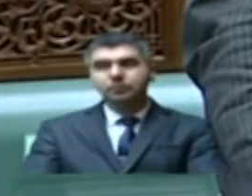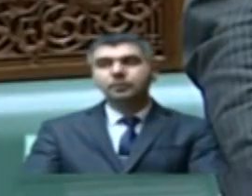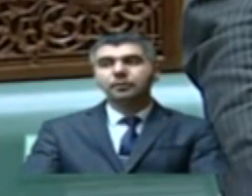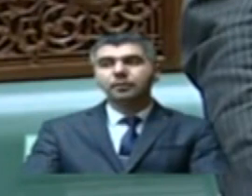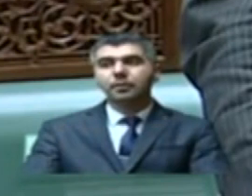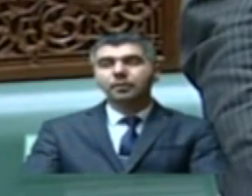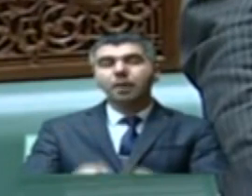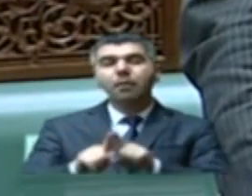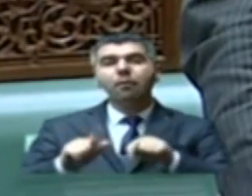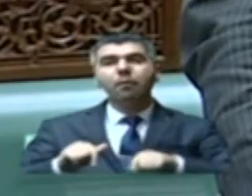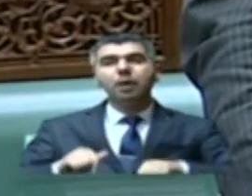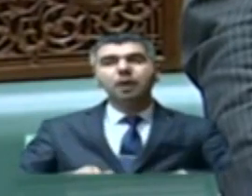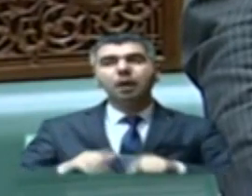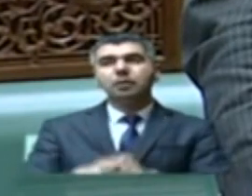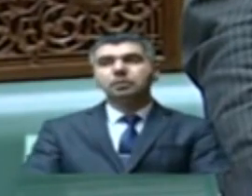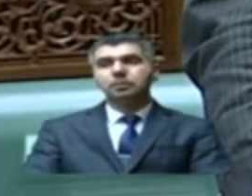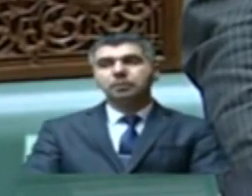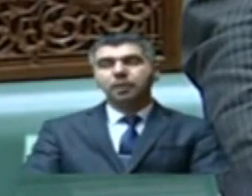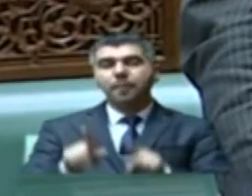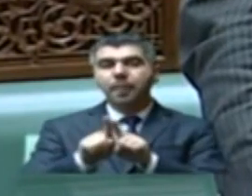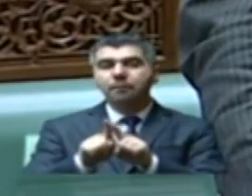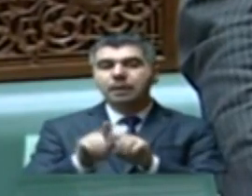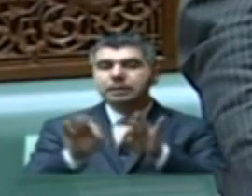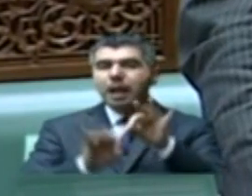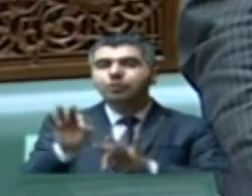إلى حد الآن بالنسبة للوزارة ليست لها واحد استراتيجية.